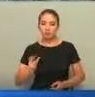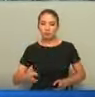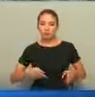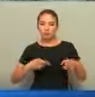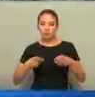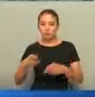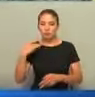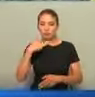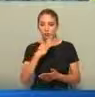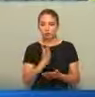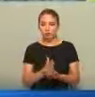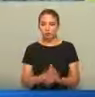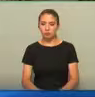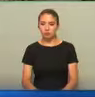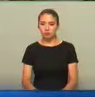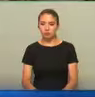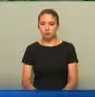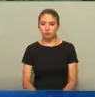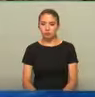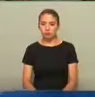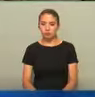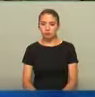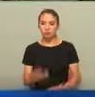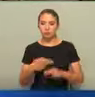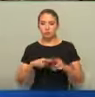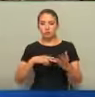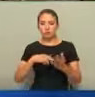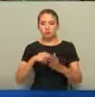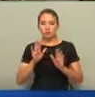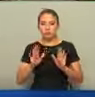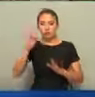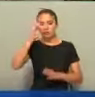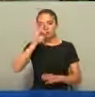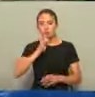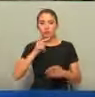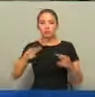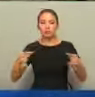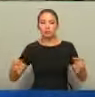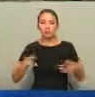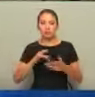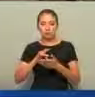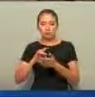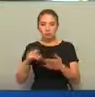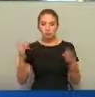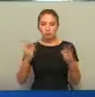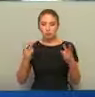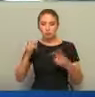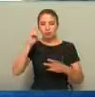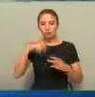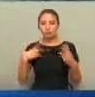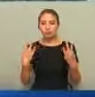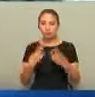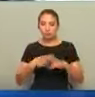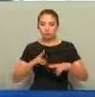да көптеп келеді екен. Мұндай киелі орындарды тек өзіміз ғана емес, өзгелердің тануы аса қажет. Сонда ғана